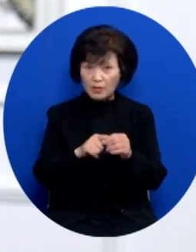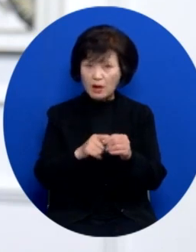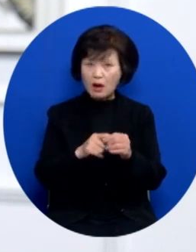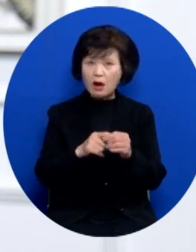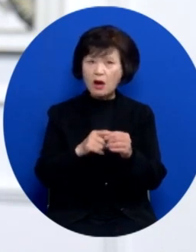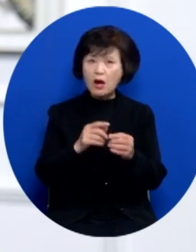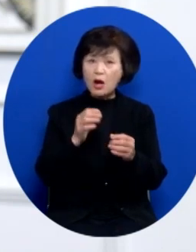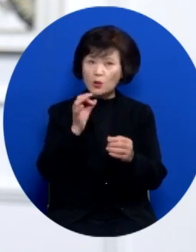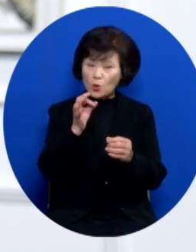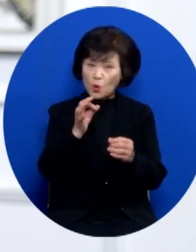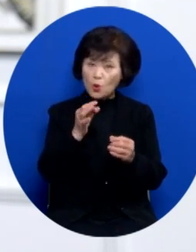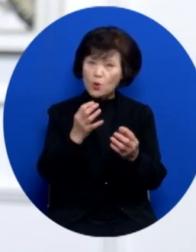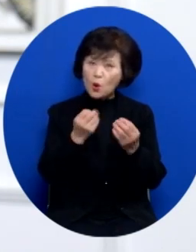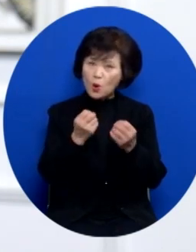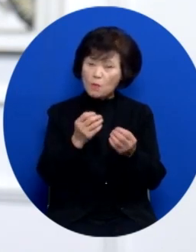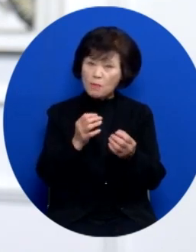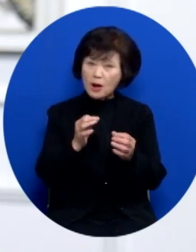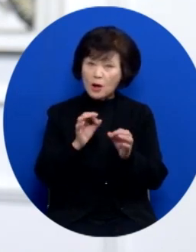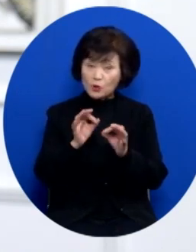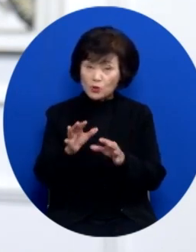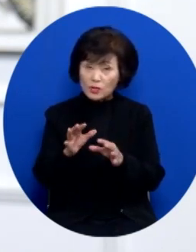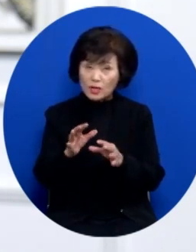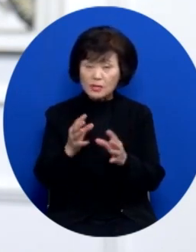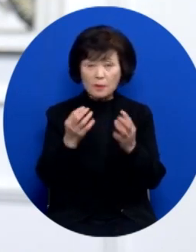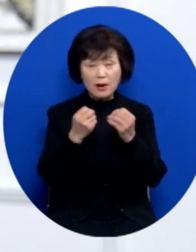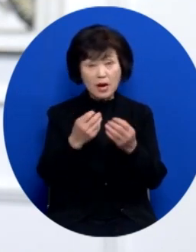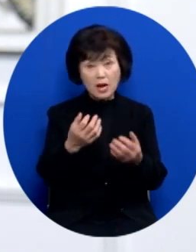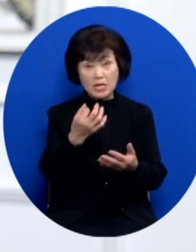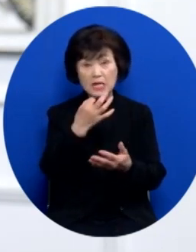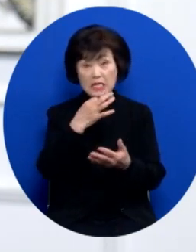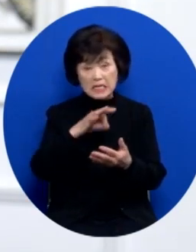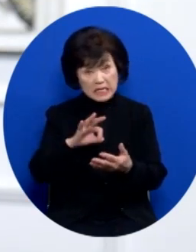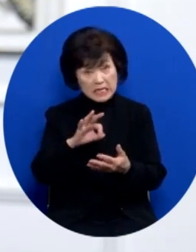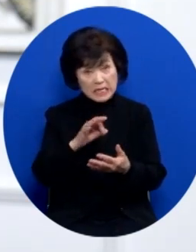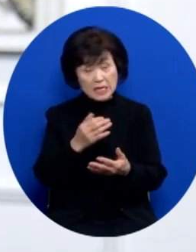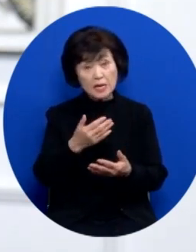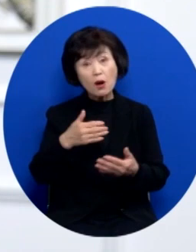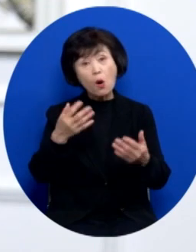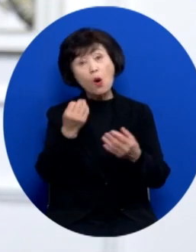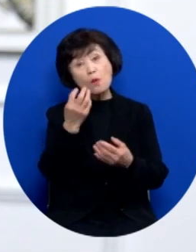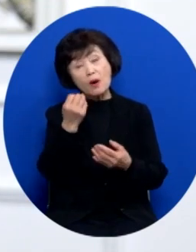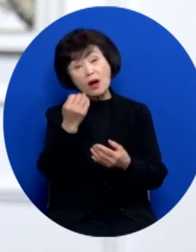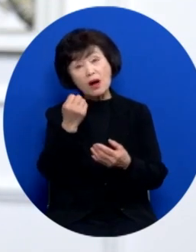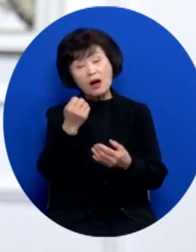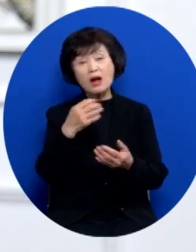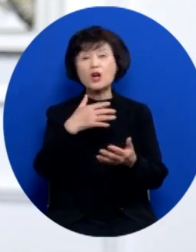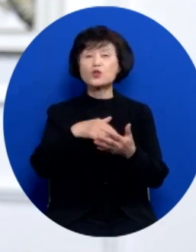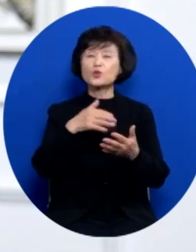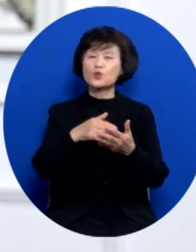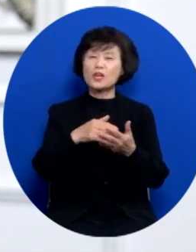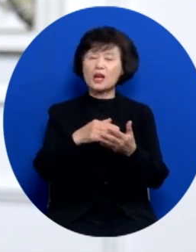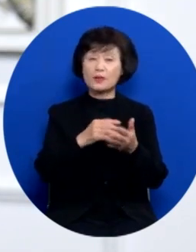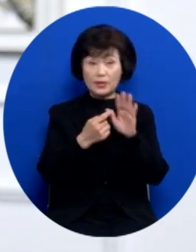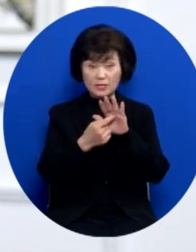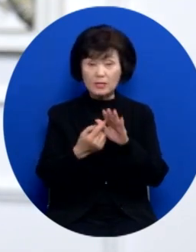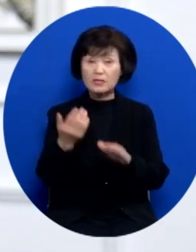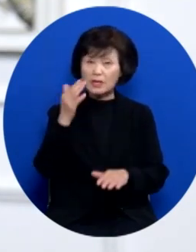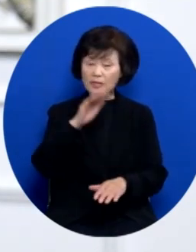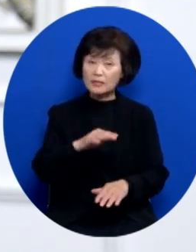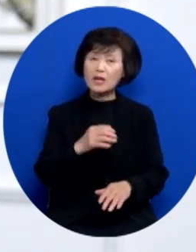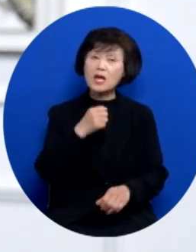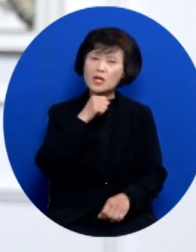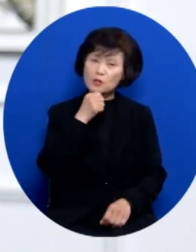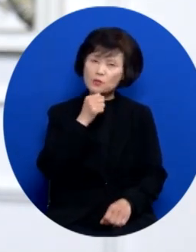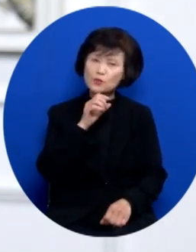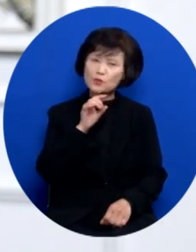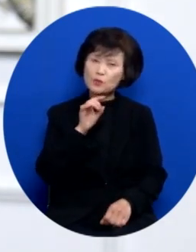이익을 얻었는지 숫자로 나열하고 그것으로 기업의 점수를 매기는 방식이었던 것입니다. 그런데 이런